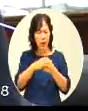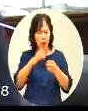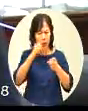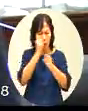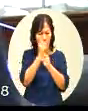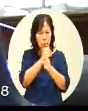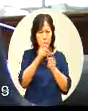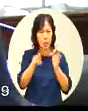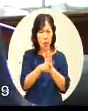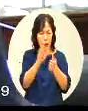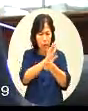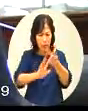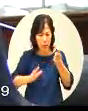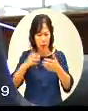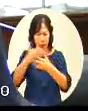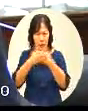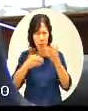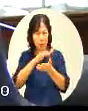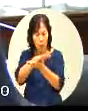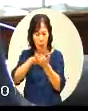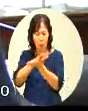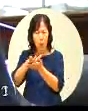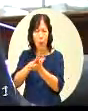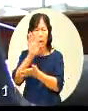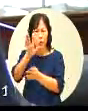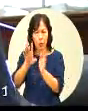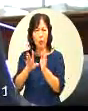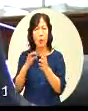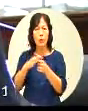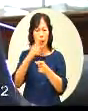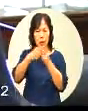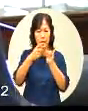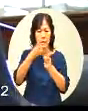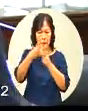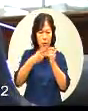造成交通的混乱也好，在这一两年当中